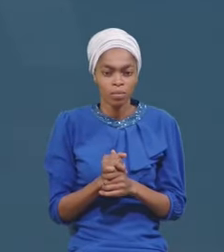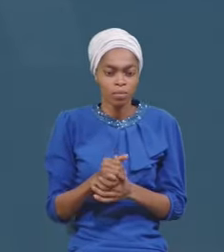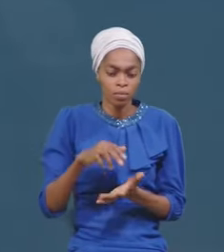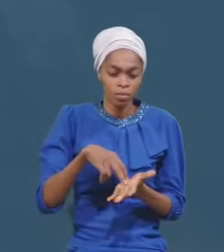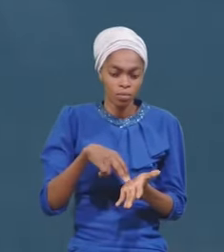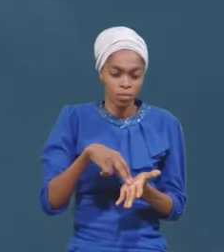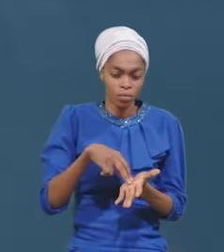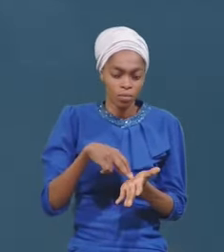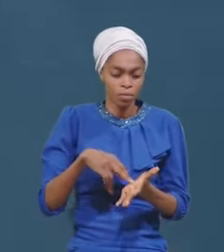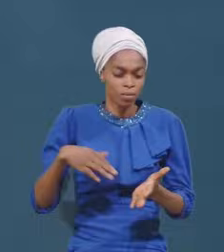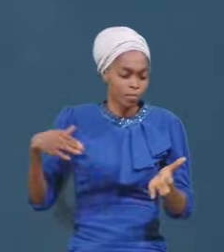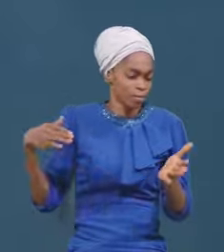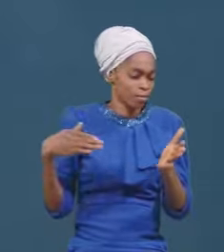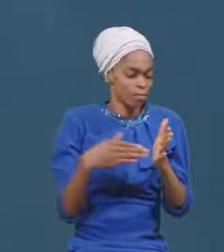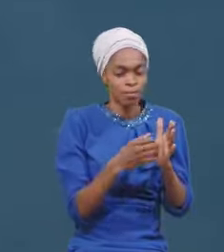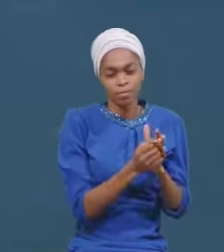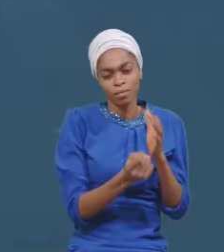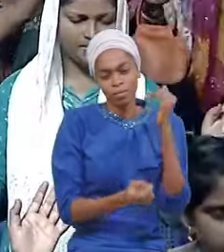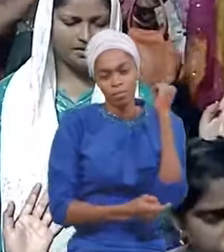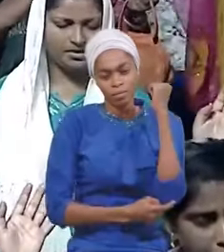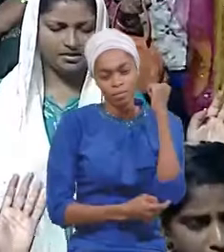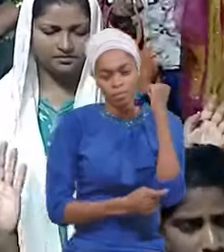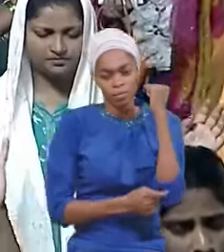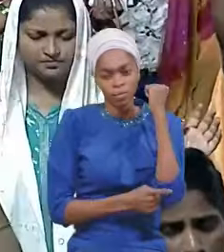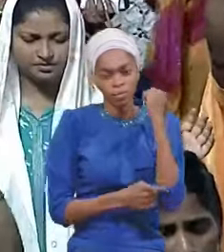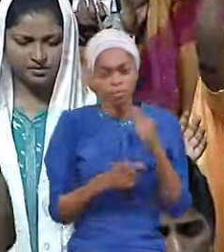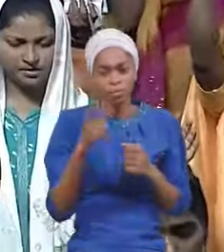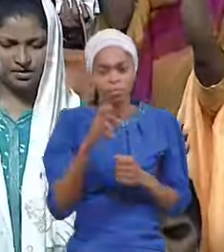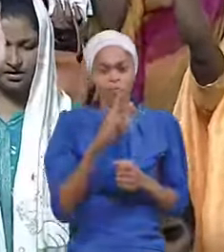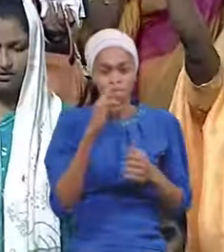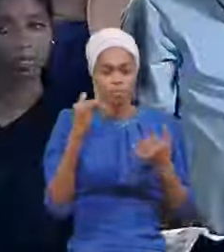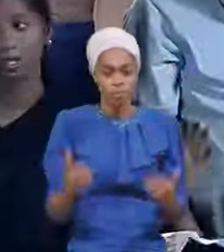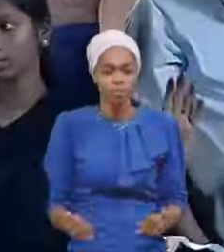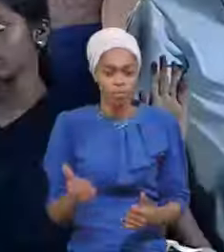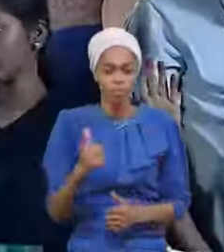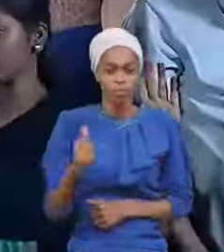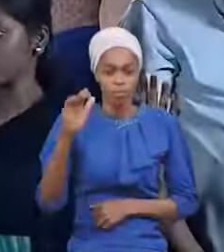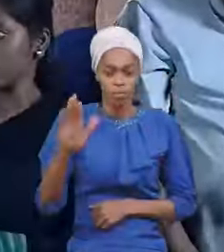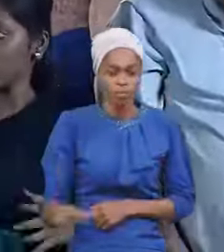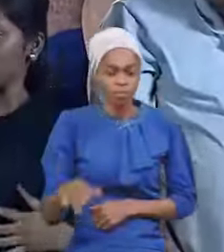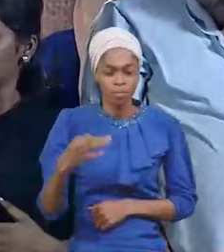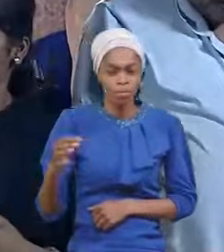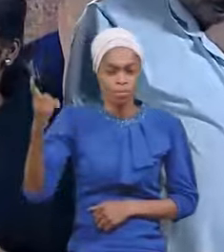టెంప్టేషన్స్. దేవుని బిడ్డలు గట్టిగా ఆమేన్ చెప్దాం. You are now a child of God.